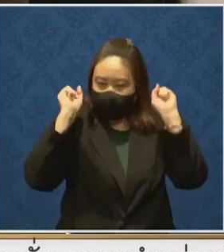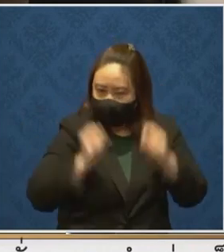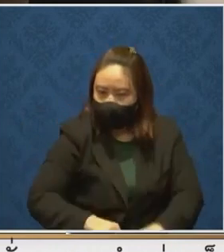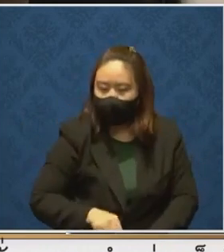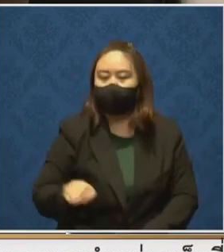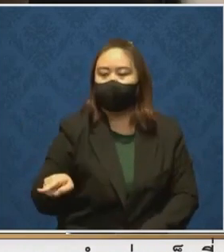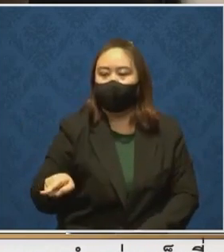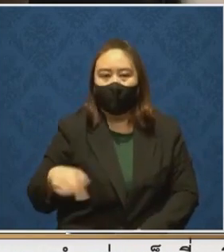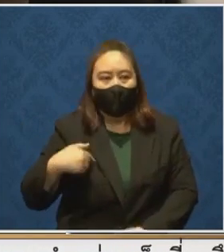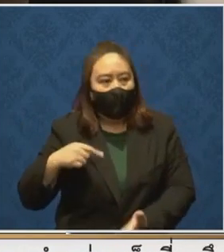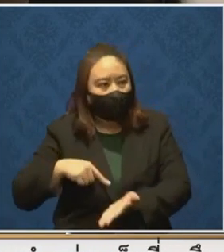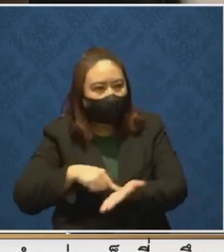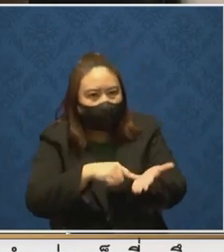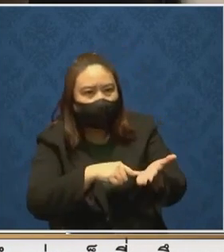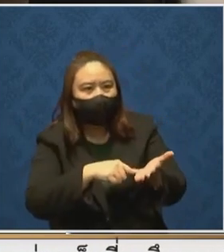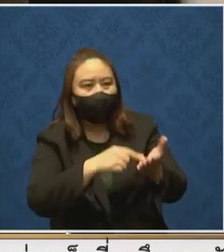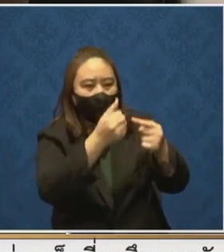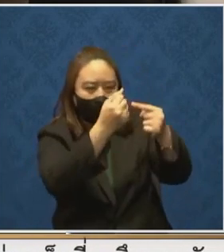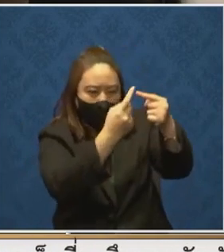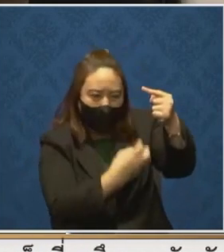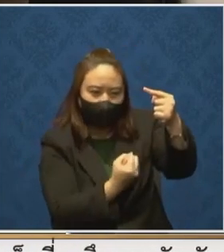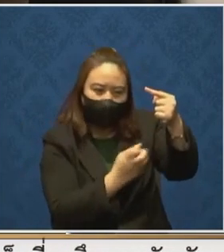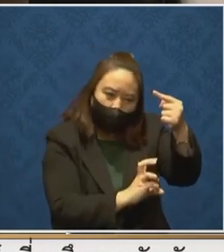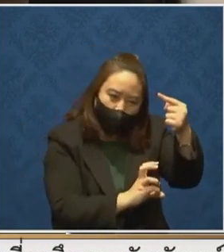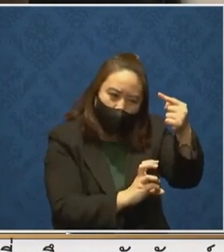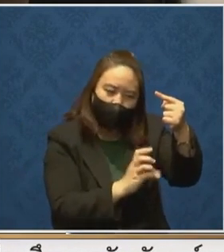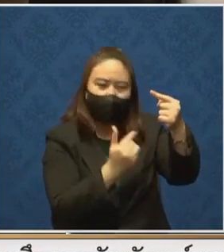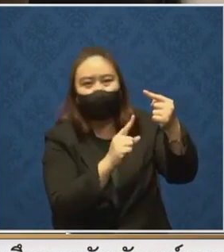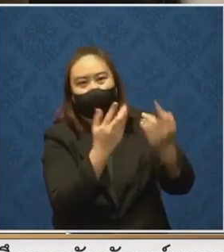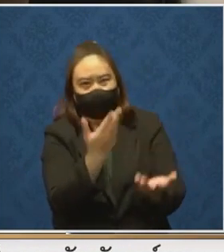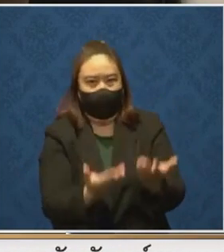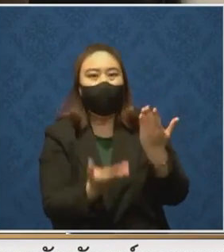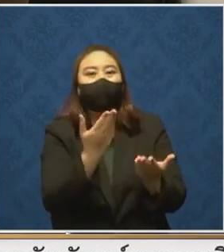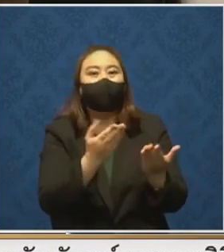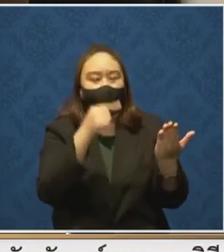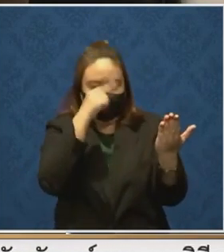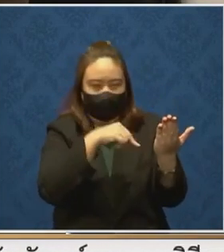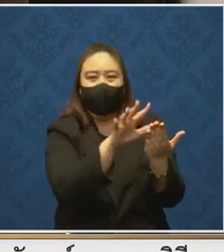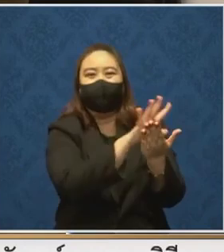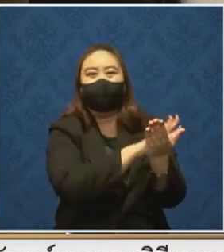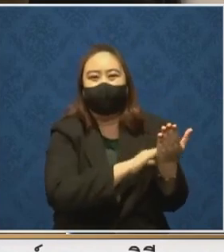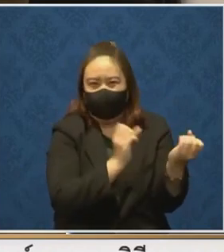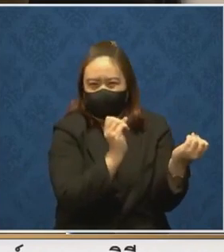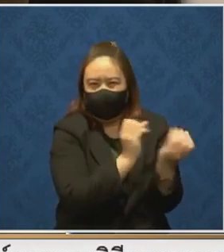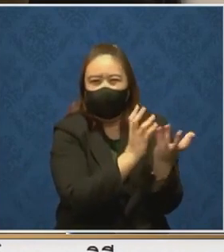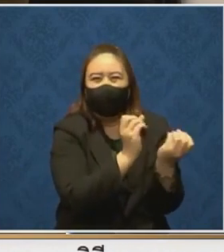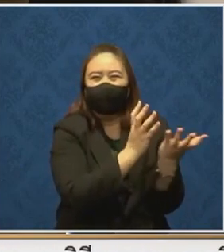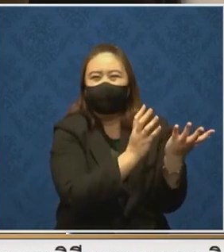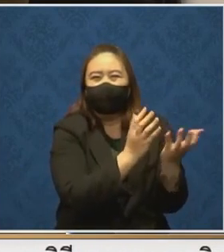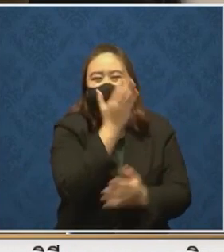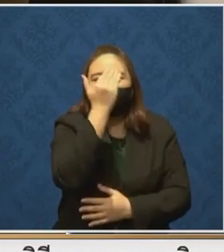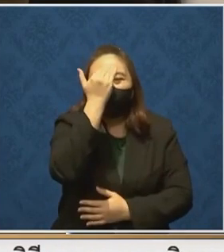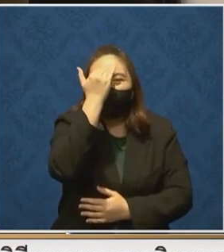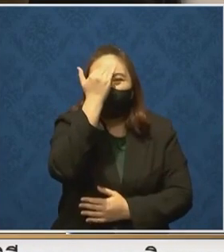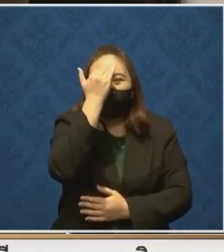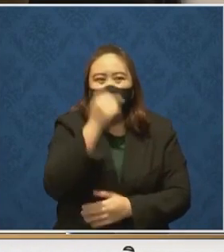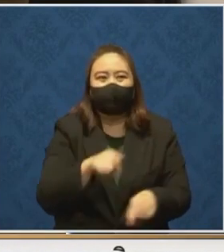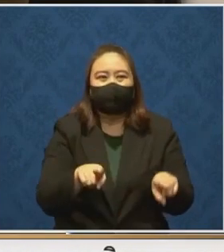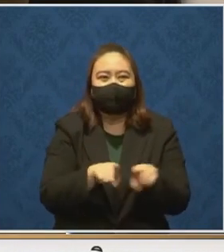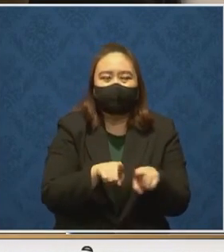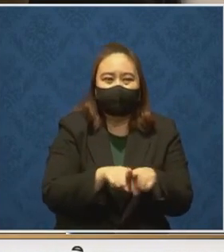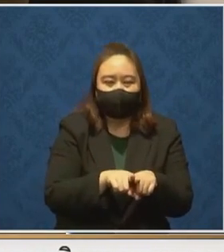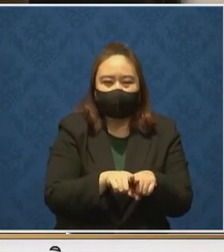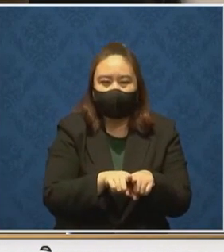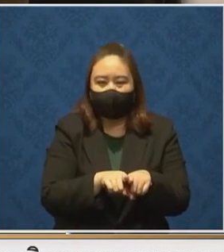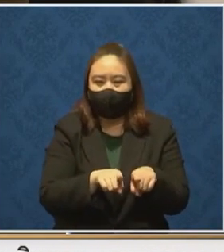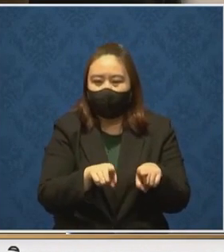เป็ 16 ข้อหรือ 11 ข้อก็ตามเป็นความเสยหายขประเทศที่ลุกรามบานปลายเพระไม่ได้มีการรางรัยับย้างอย่าง